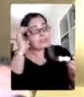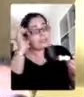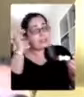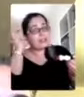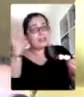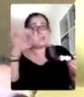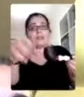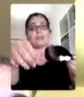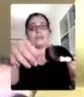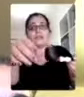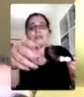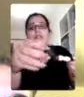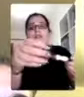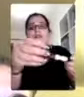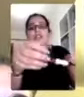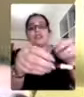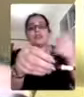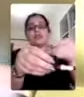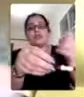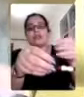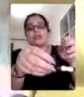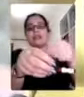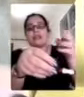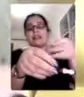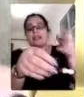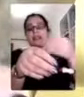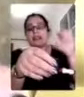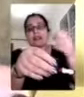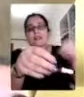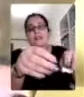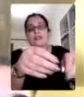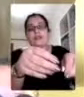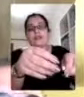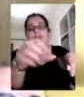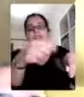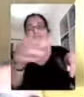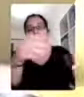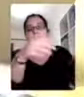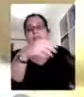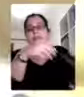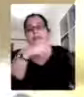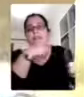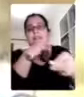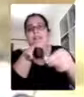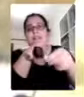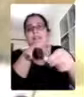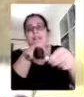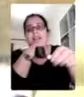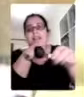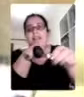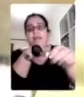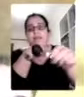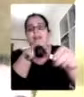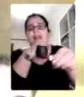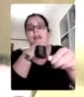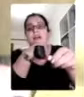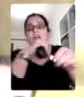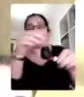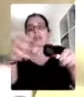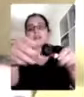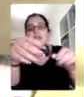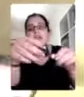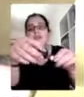ya işte ondan dolayı. Yoksa bu içim sonunda da külü karıştırıp dökebilirsin. Böyle